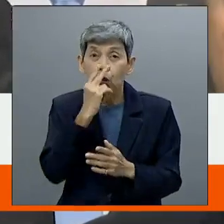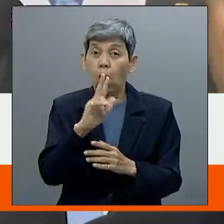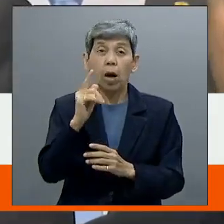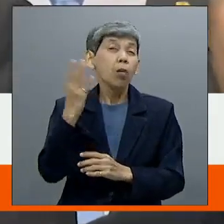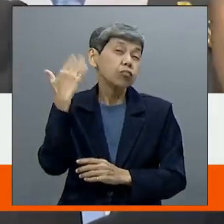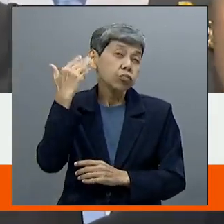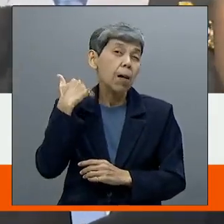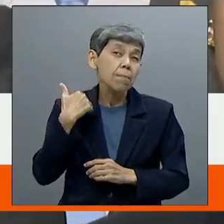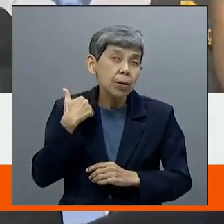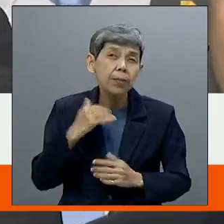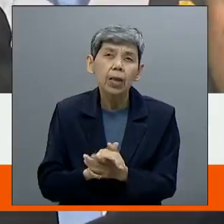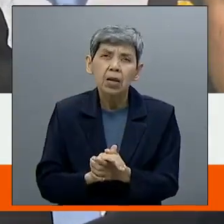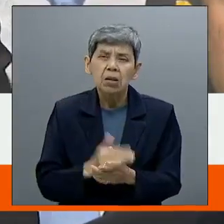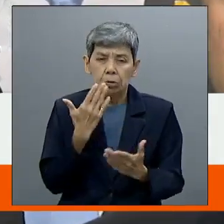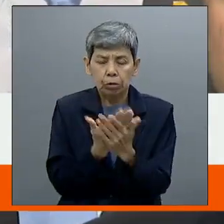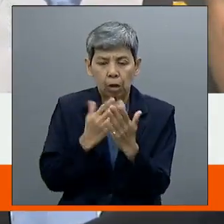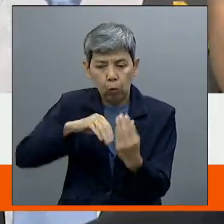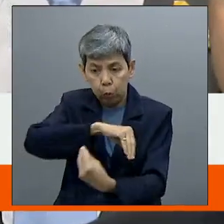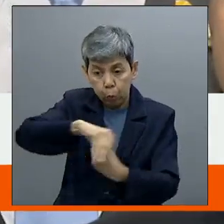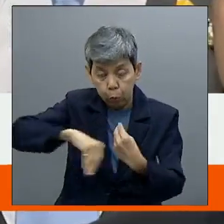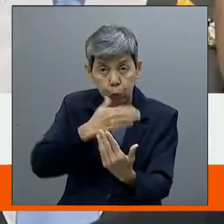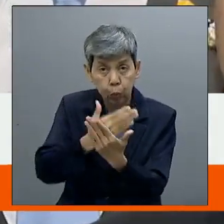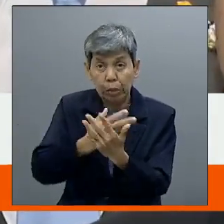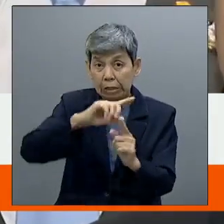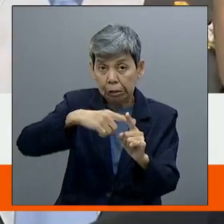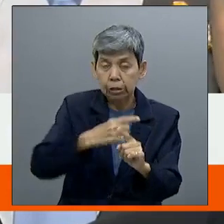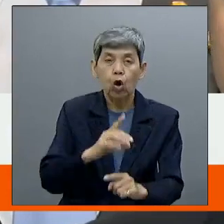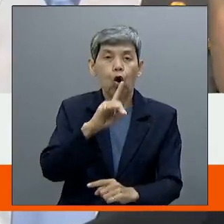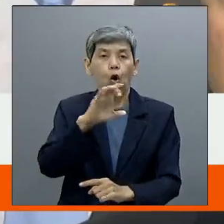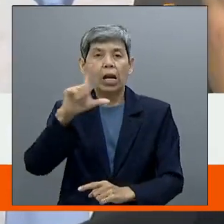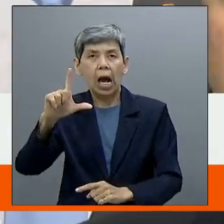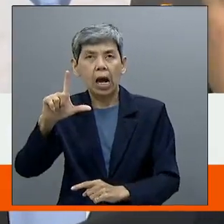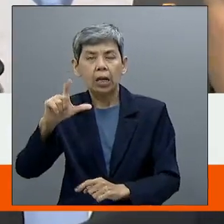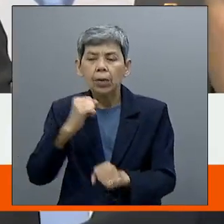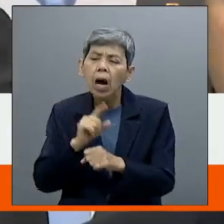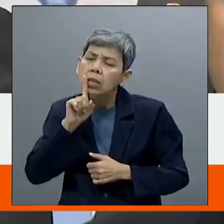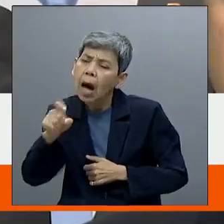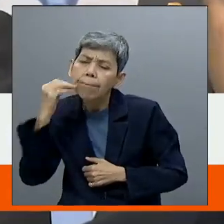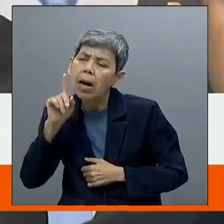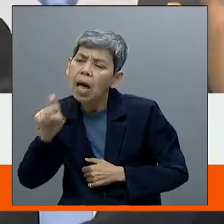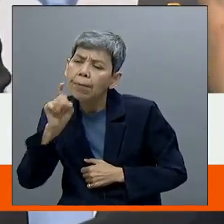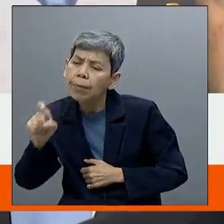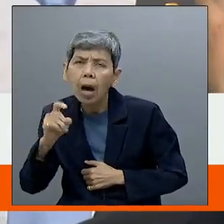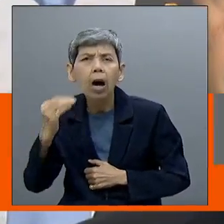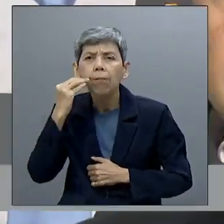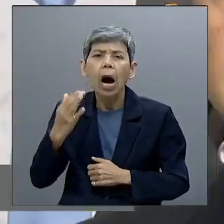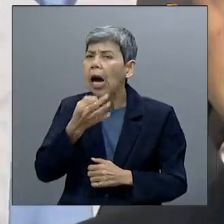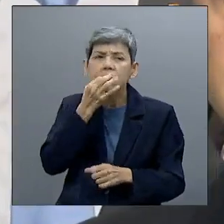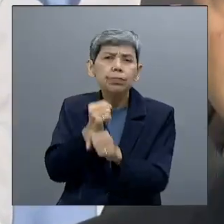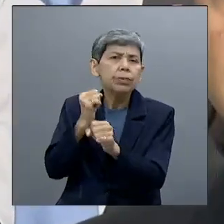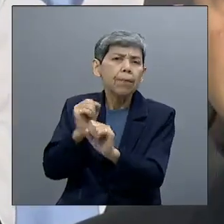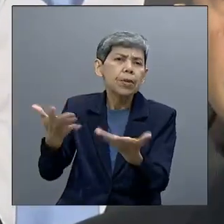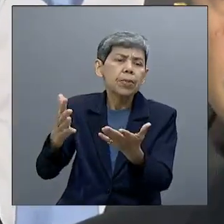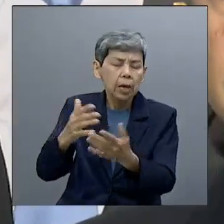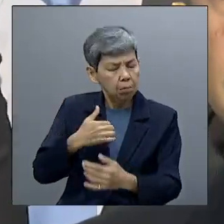มื่อไม่กี่วันเนี่ยมีเงินหมุนเวียนเดือนละเป็น100ล้านบาทแต่พอกลับไปสอบถามที่บ้านกลับกลายไม่ได้มีอาชีพอะไรเลย